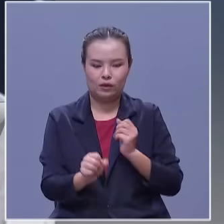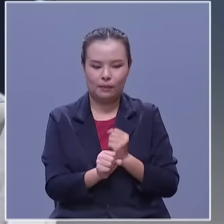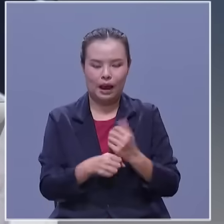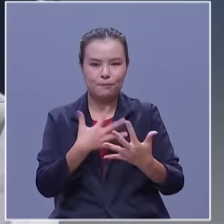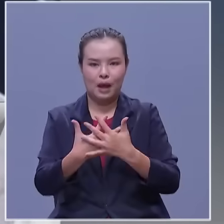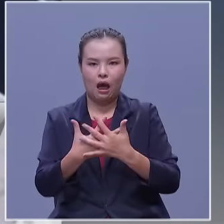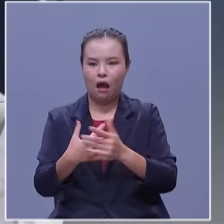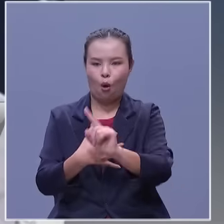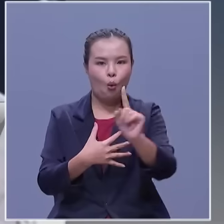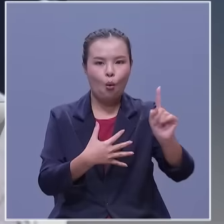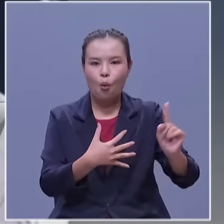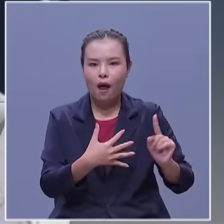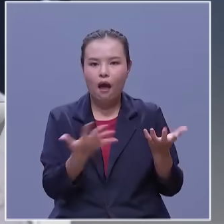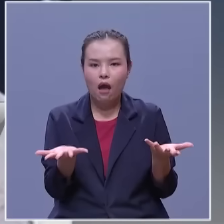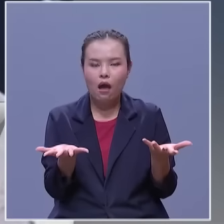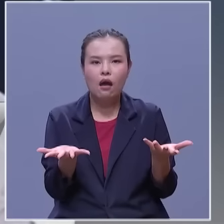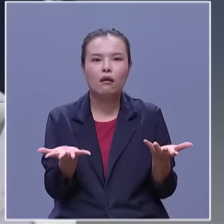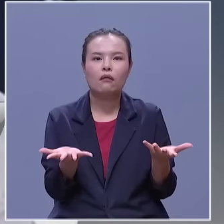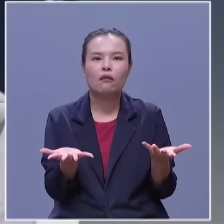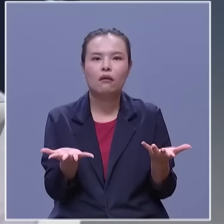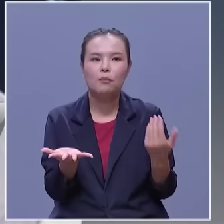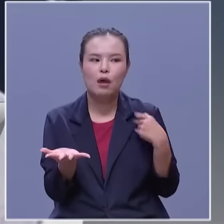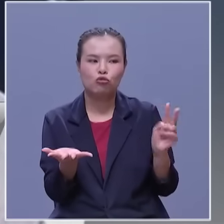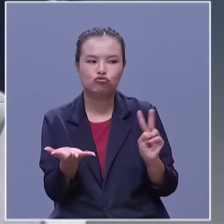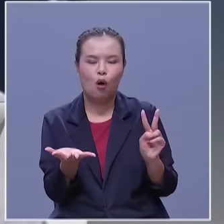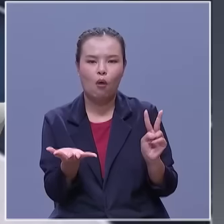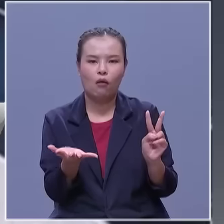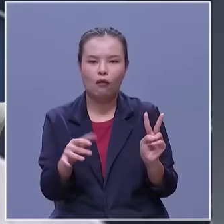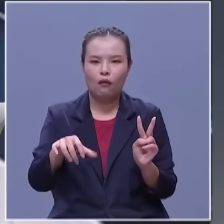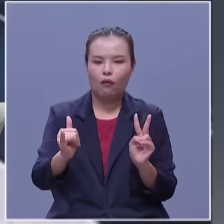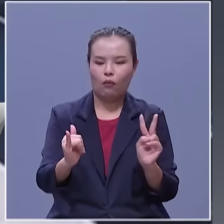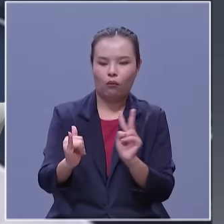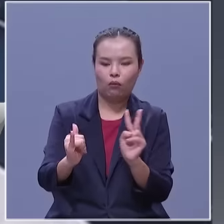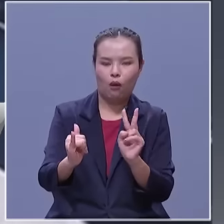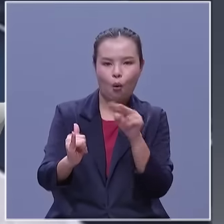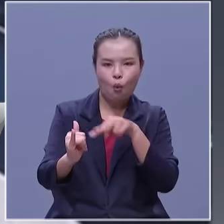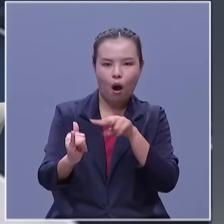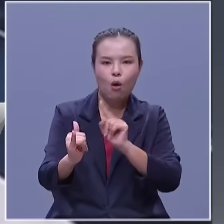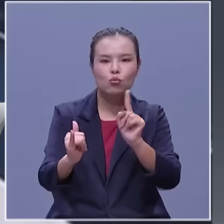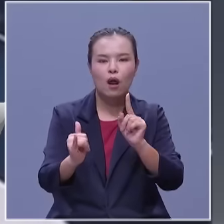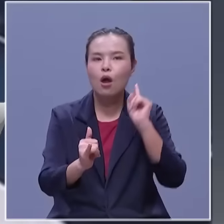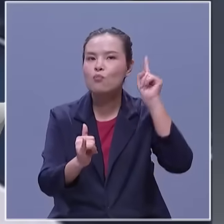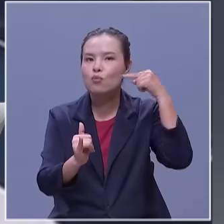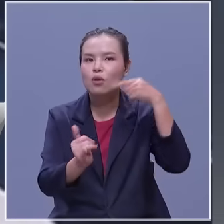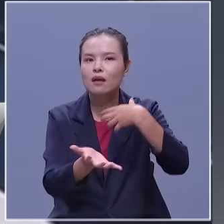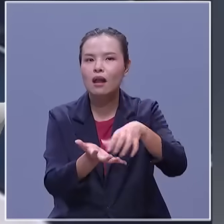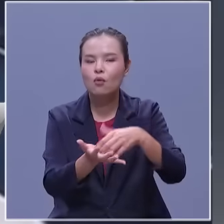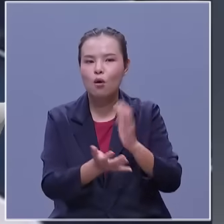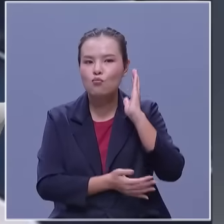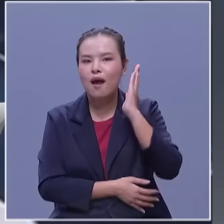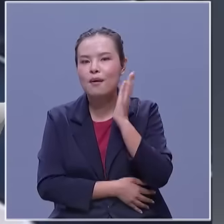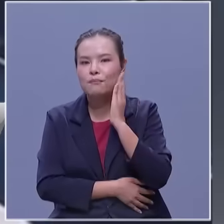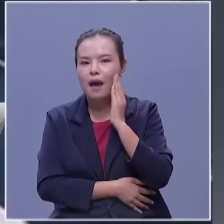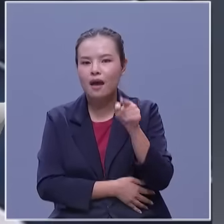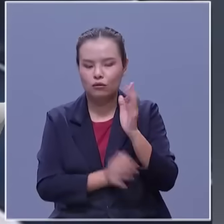ไหนค่ะเจ้าหน้าที่อยู่ไหนเห็นบอกว่ามี 2คนที่มาเฝ้าเนี่ยอยู่ไหนใช่เออเพราะเหมือนไหมบอกว่าเสียแป้งเนี่ยอาศัย